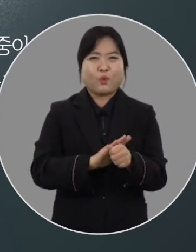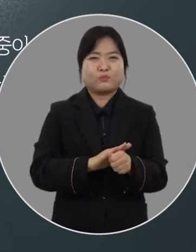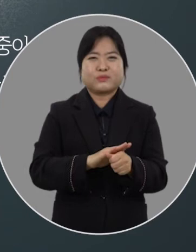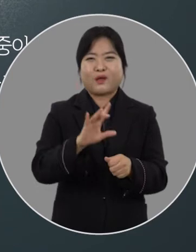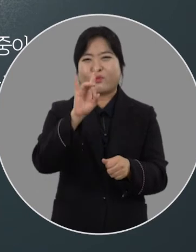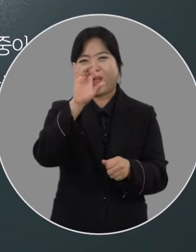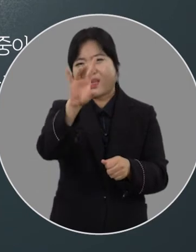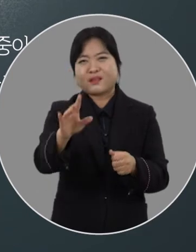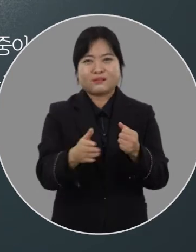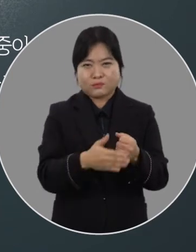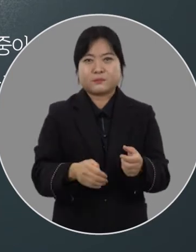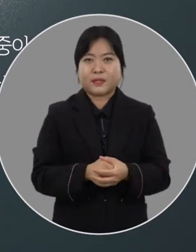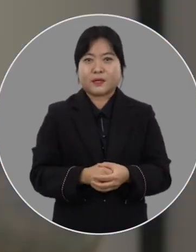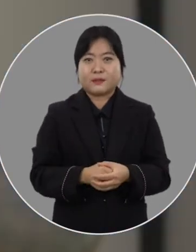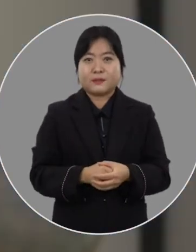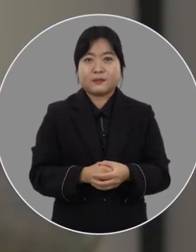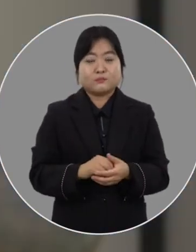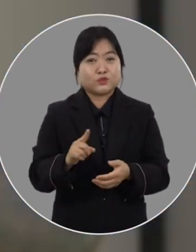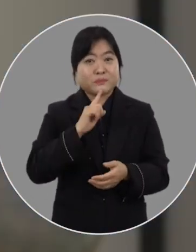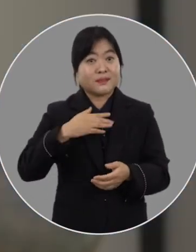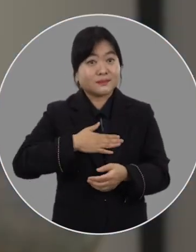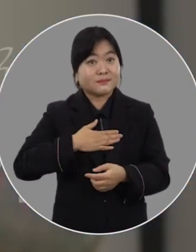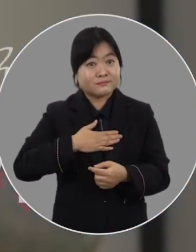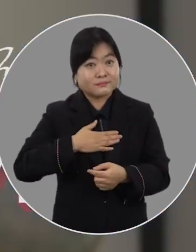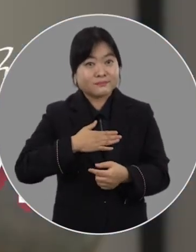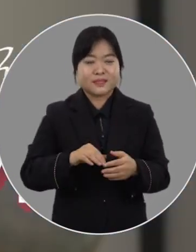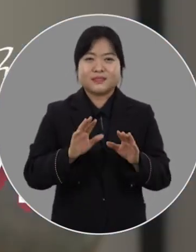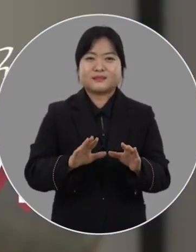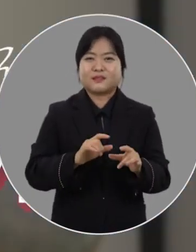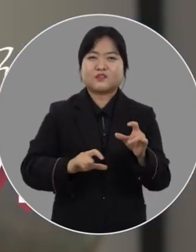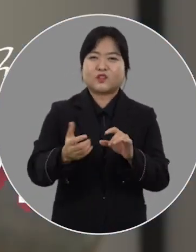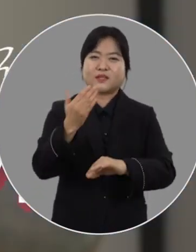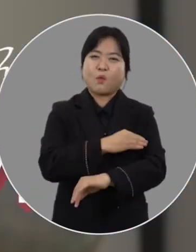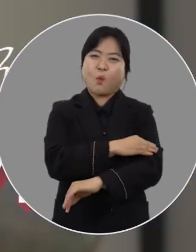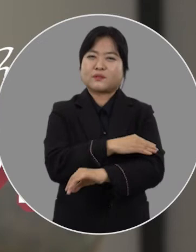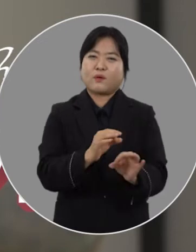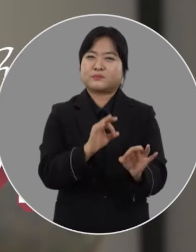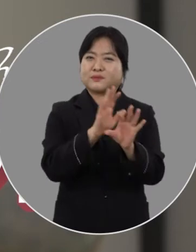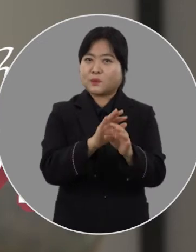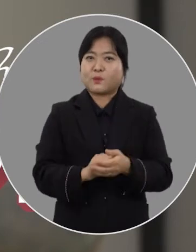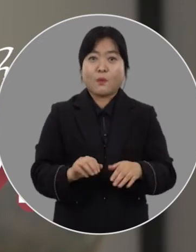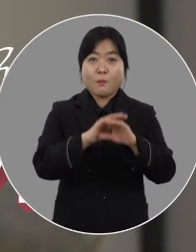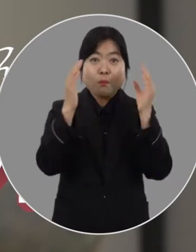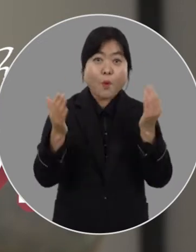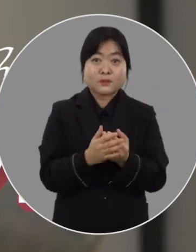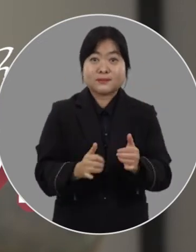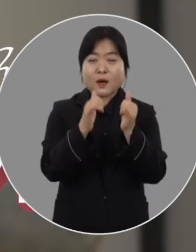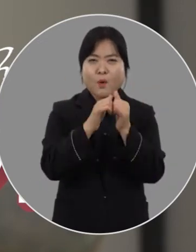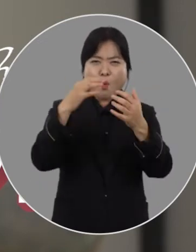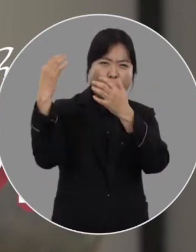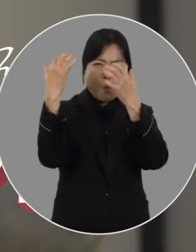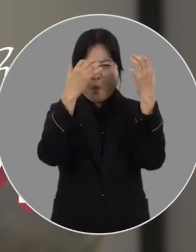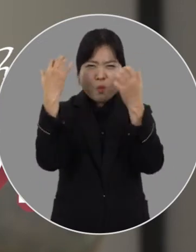전혀 도움이 되지 않았기 때문이다. 느낌이 오시죠? 이제 더 이상 권위가 없어지면서 모든 사회는